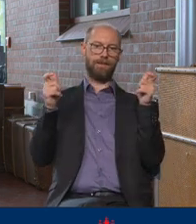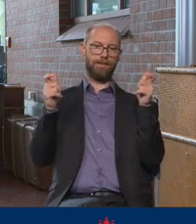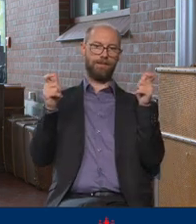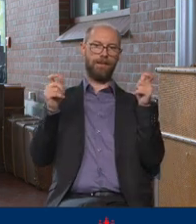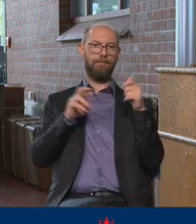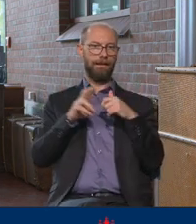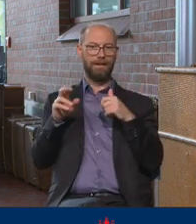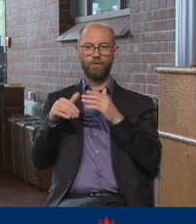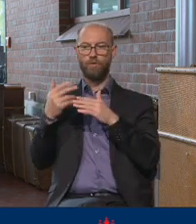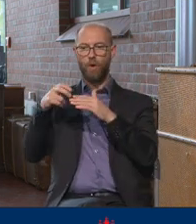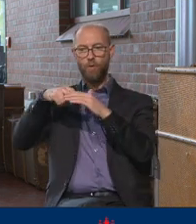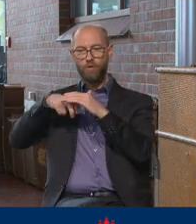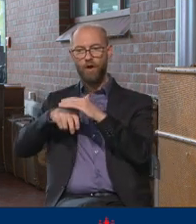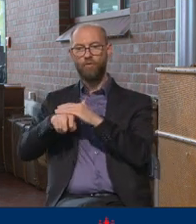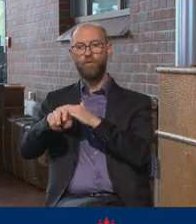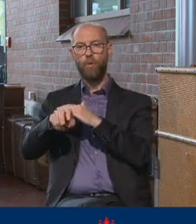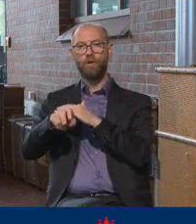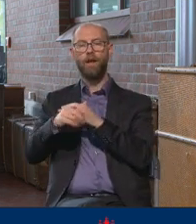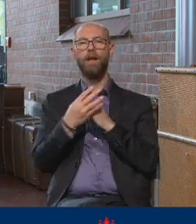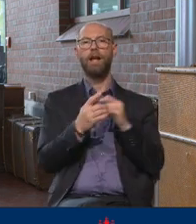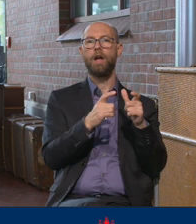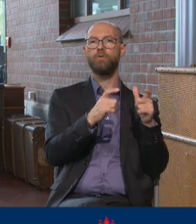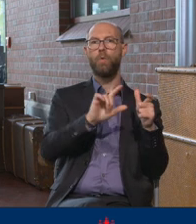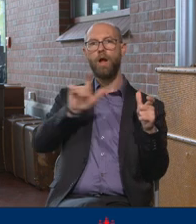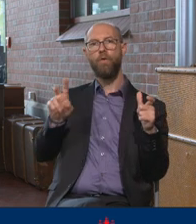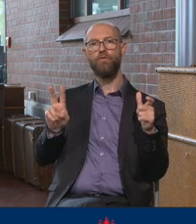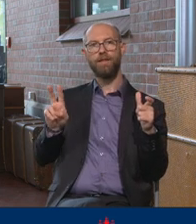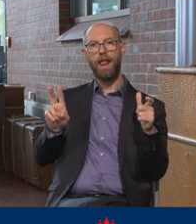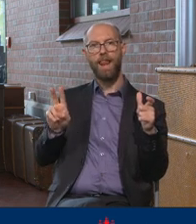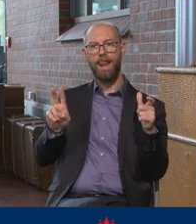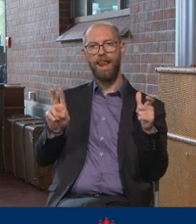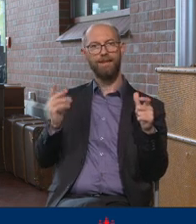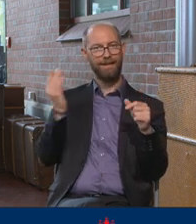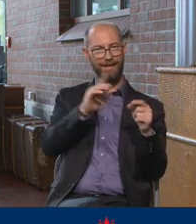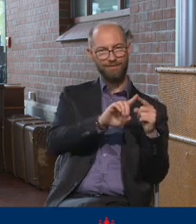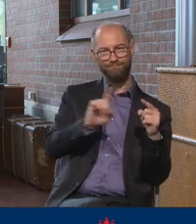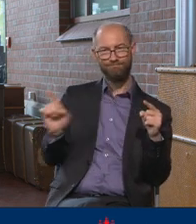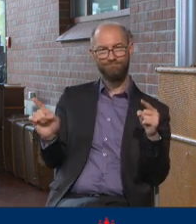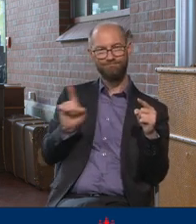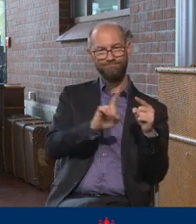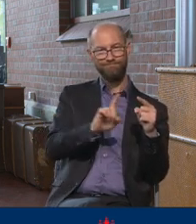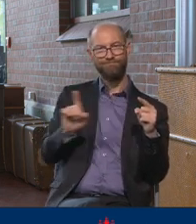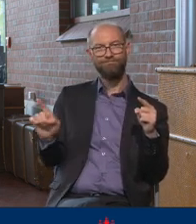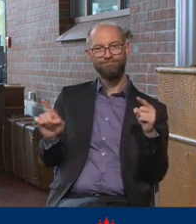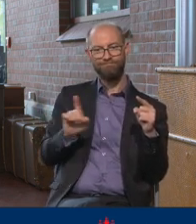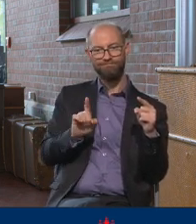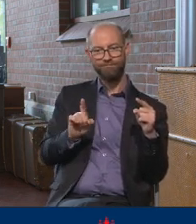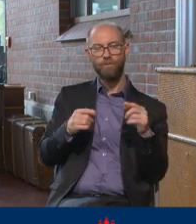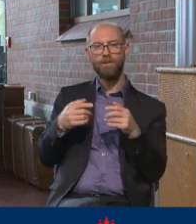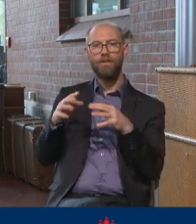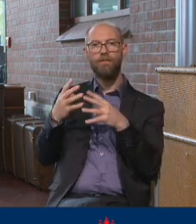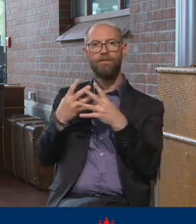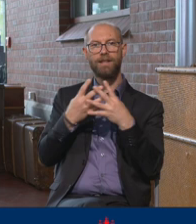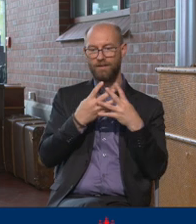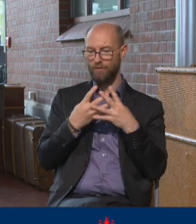vom gras book zur vettel und umgekehrt dann ist es natürlich wichtig diese vernetzung in den wegebeziehungen auch